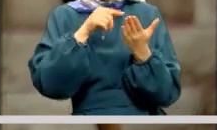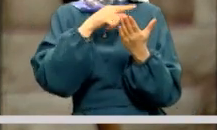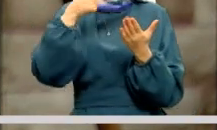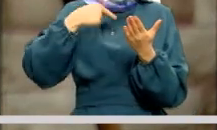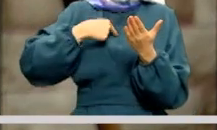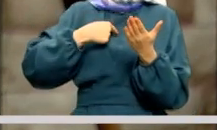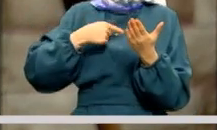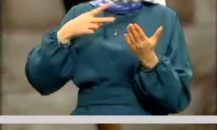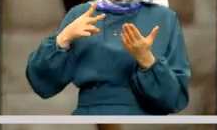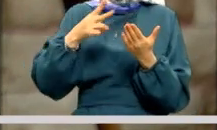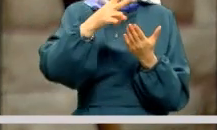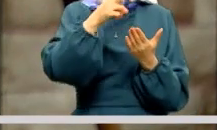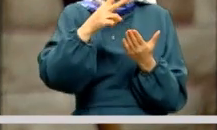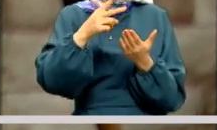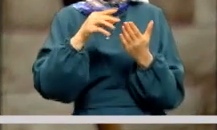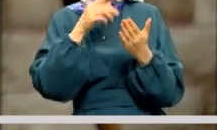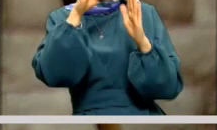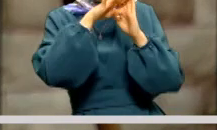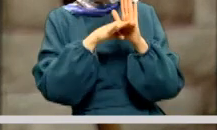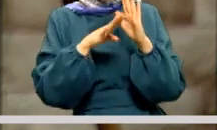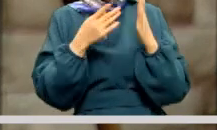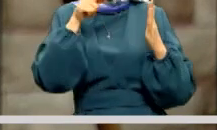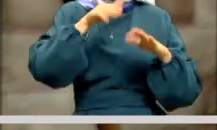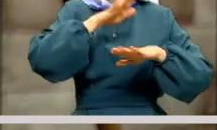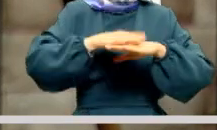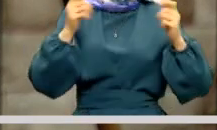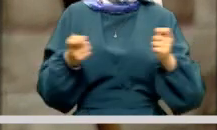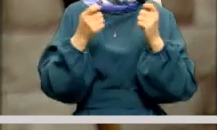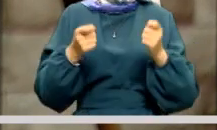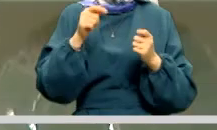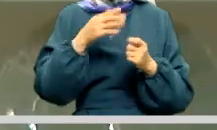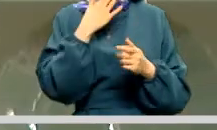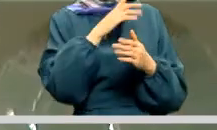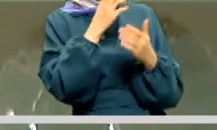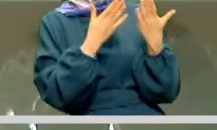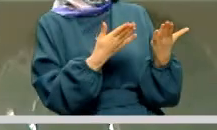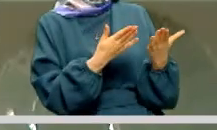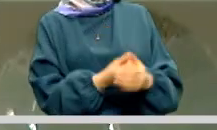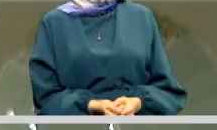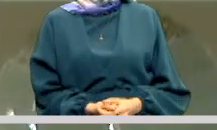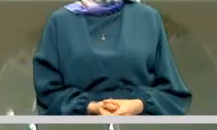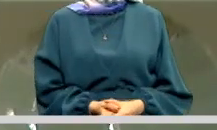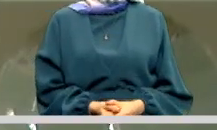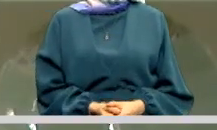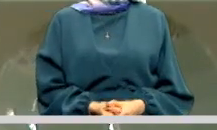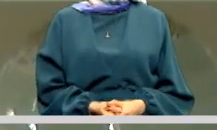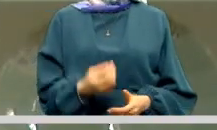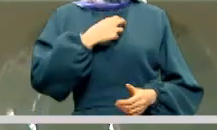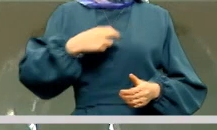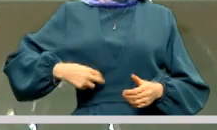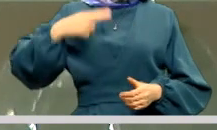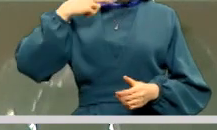gösterecek ilkeler ne ise onu uygulamaya çalışırım Peki orada bulamazsa o zaman Allah resulünün